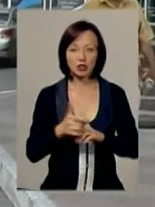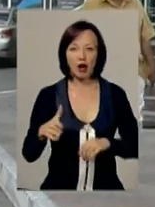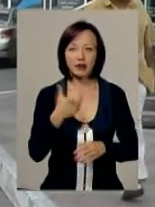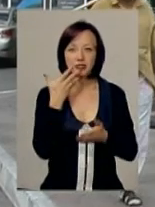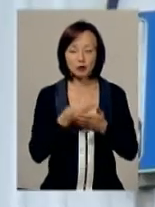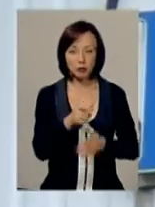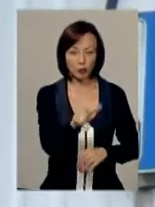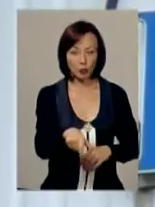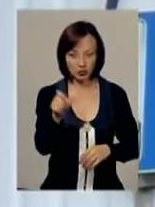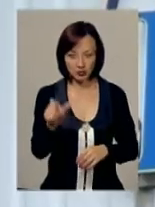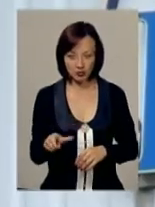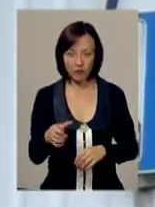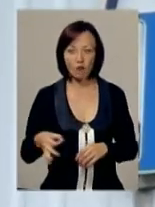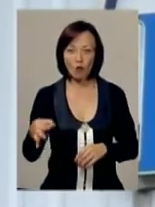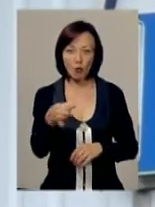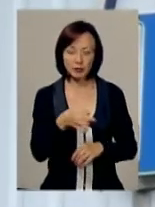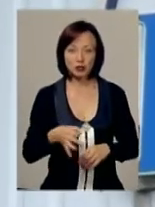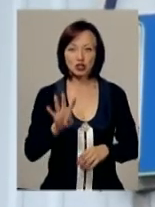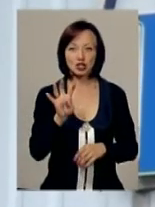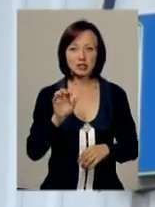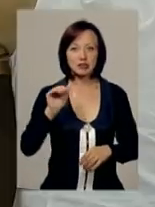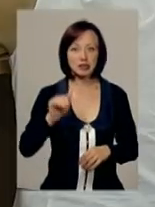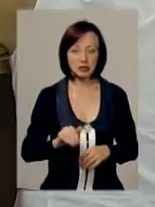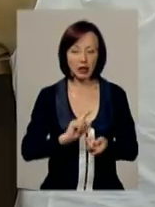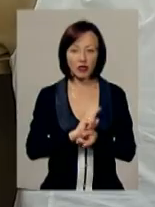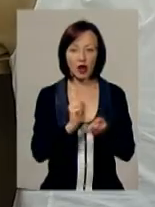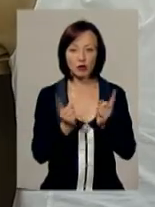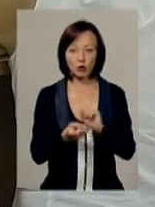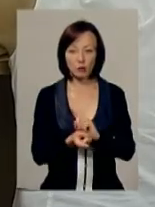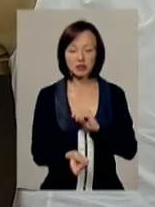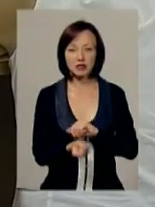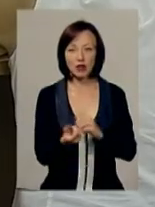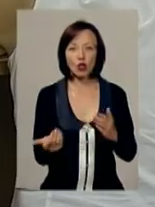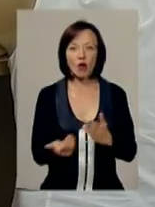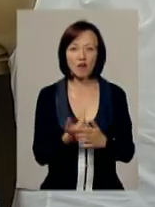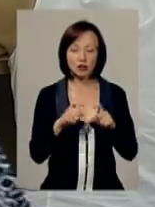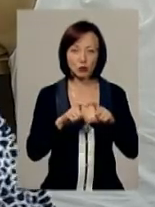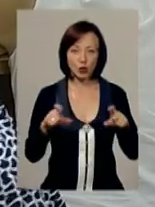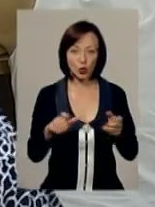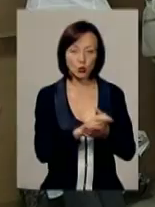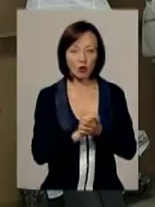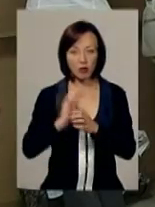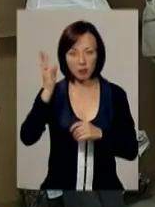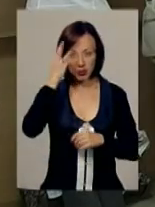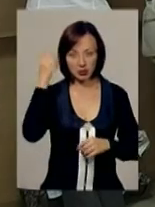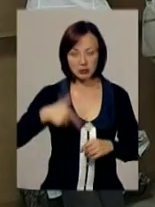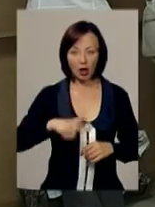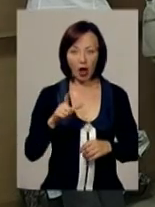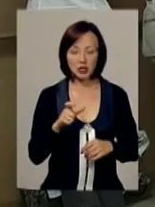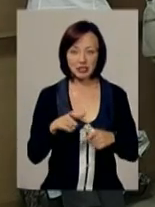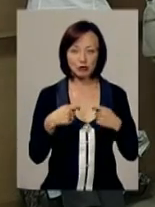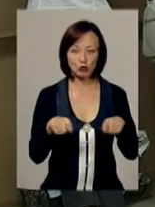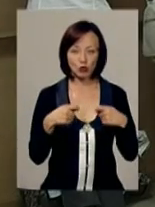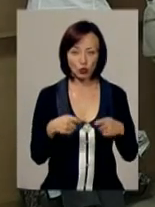своїм споживачам, яких в області майже 400 тисяч. Натомість з'явилася нова структура – товариство «Хмельницькгазбуд». Від нього